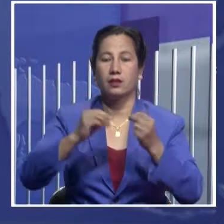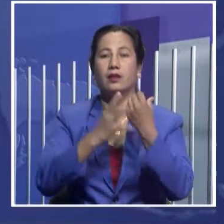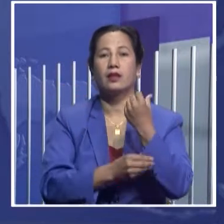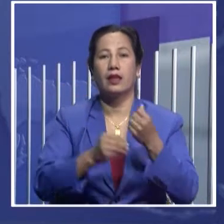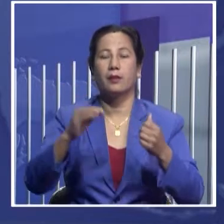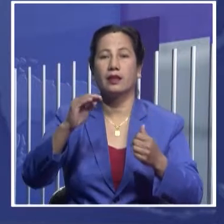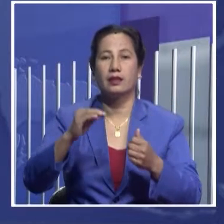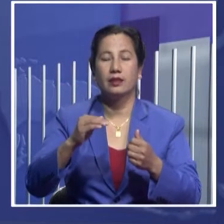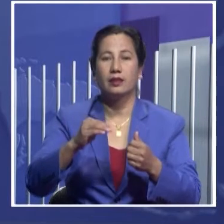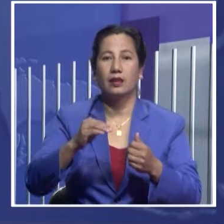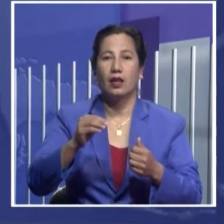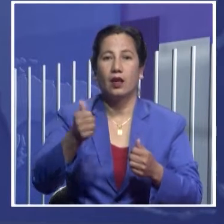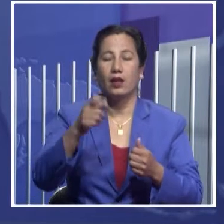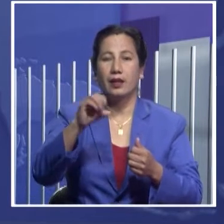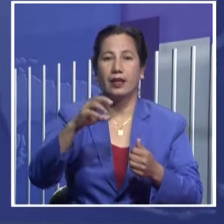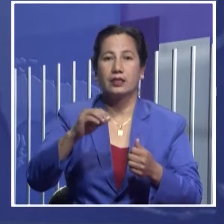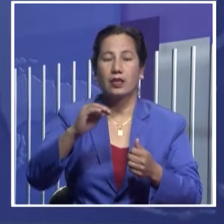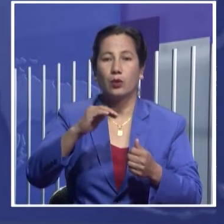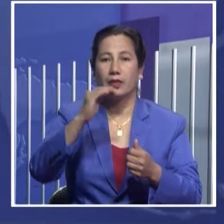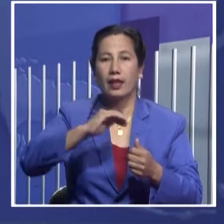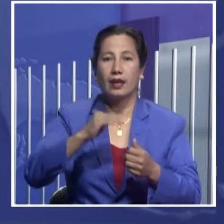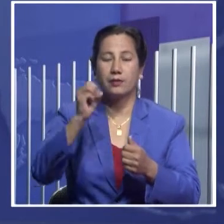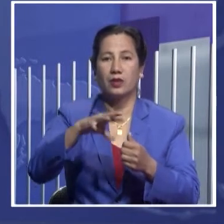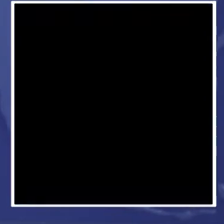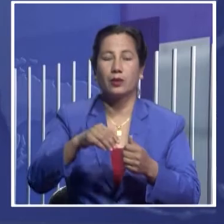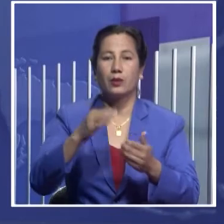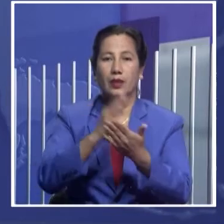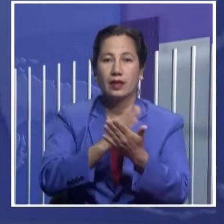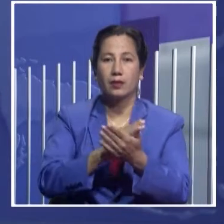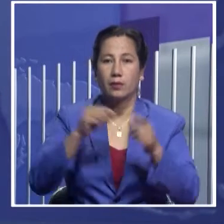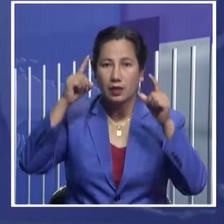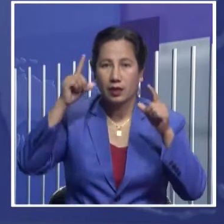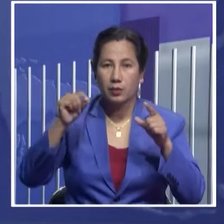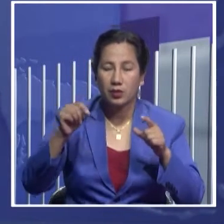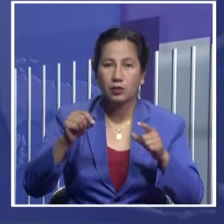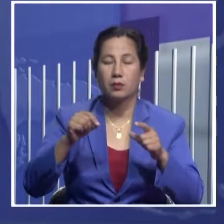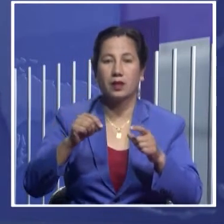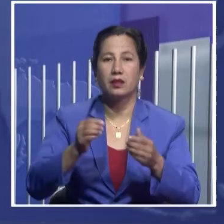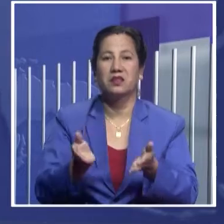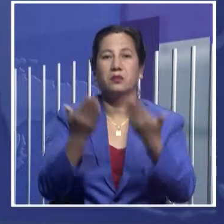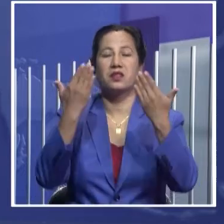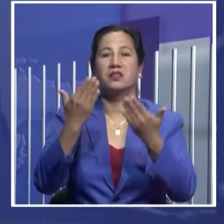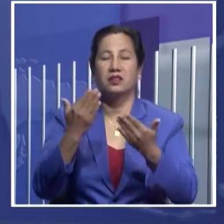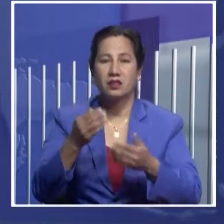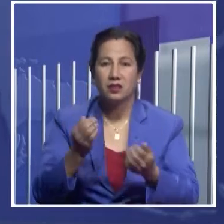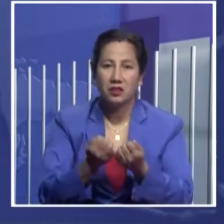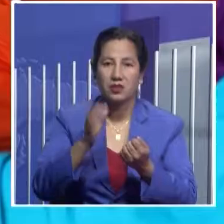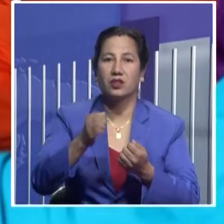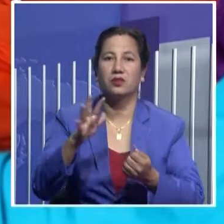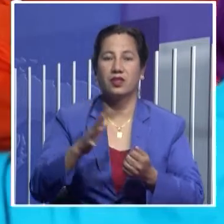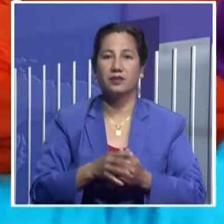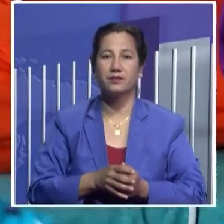दिइएको थियो। ती कर्मचारी पनि समायोजनमा परेपछि यो कार्यक्रमले अपेक्षित रूपमा प्रगति हासिल गर्न सकेको छैन।